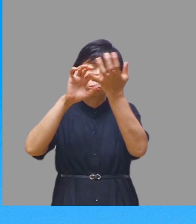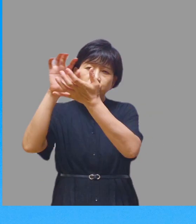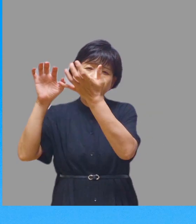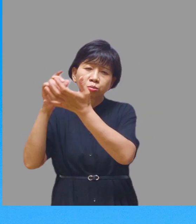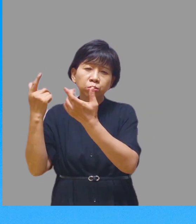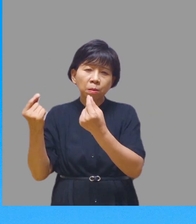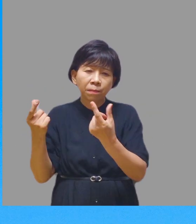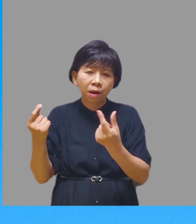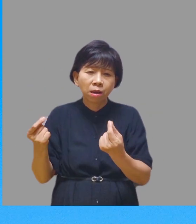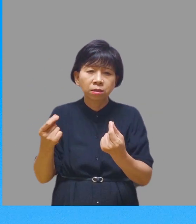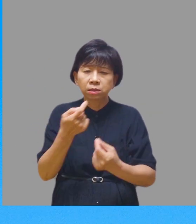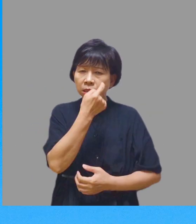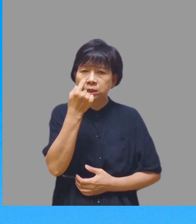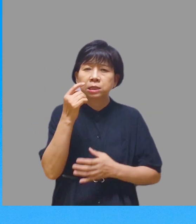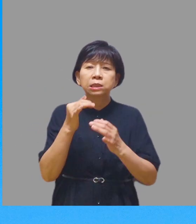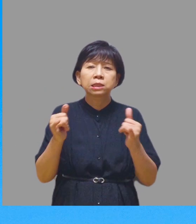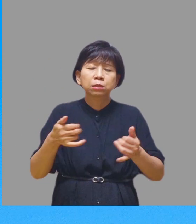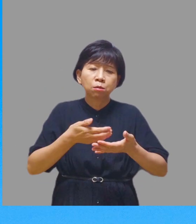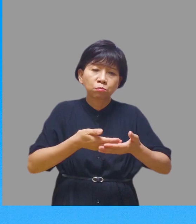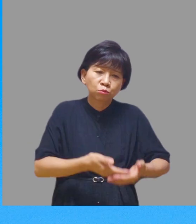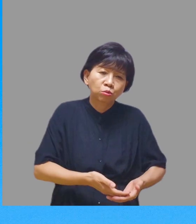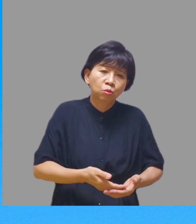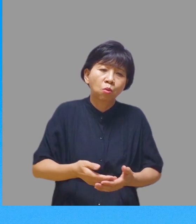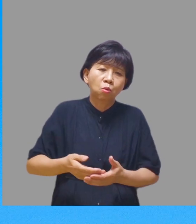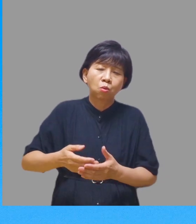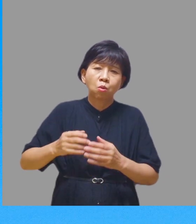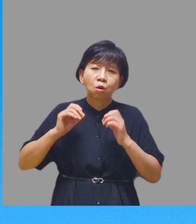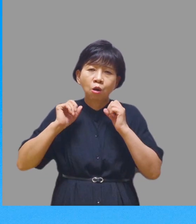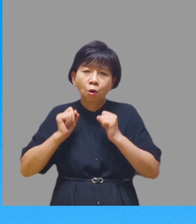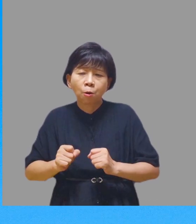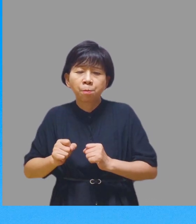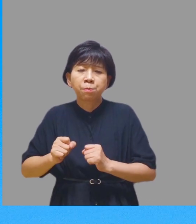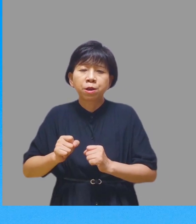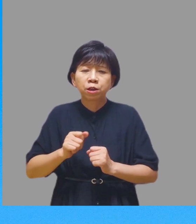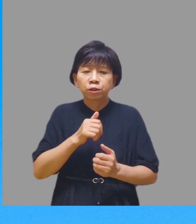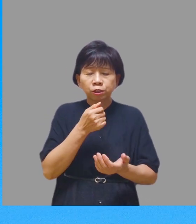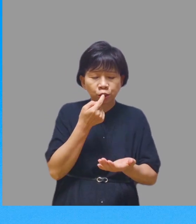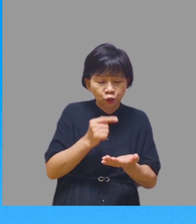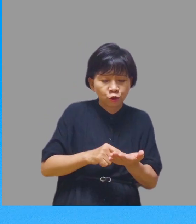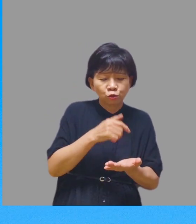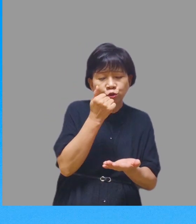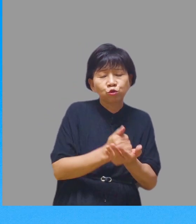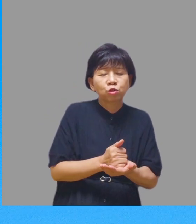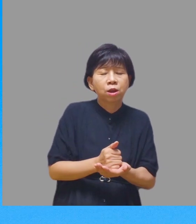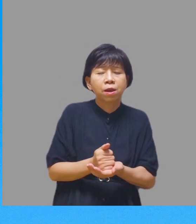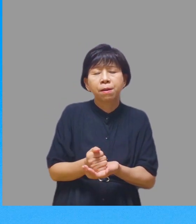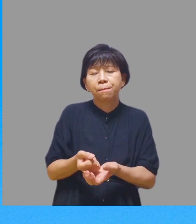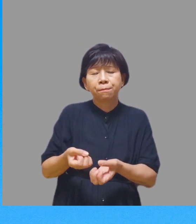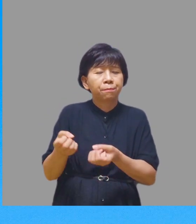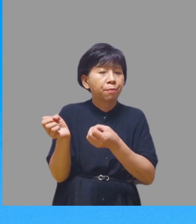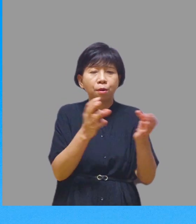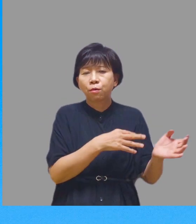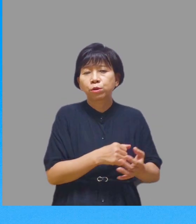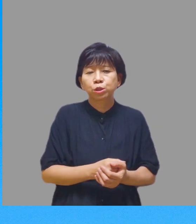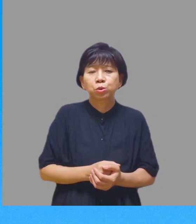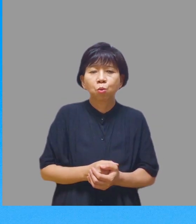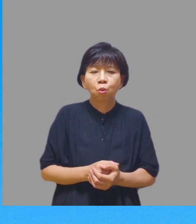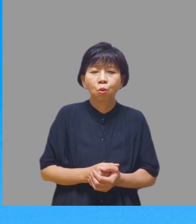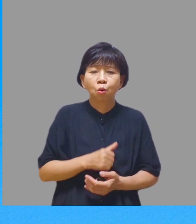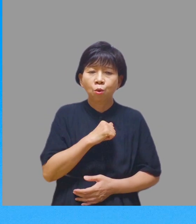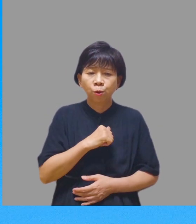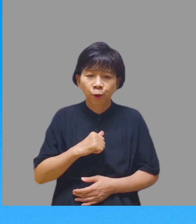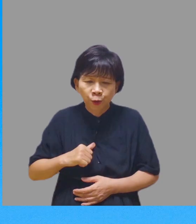있으니 모두 무거운 것과 얽매기 쉬운 죄를 벗어버리고 인내로서 우리 앞에 당한 경주를